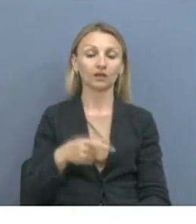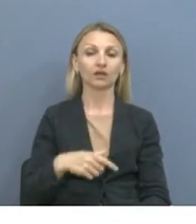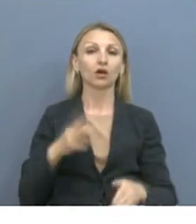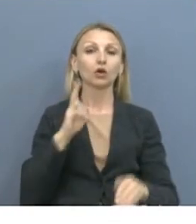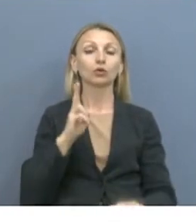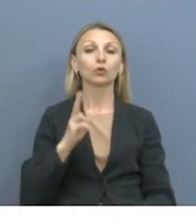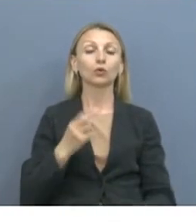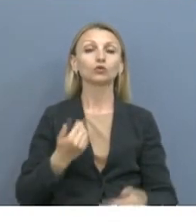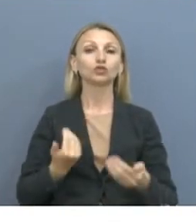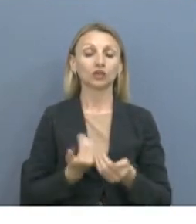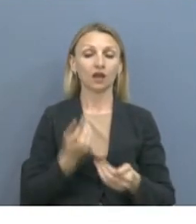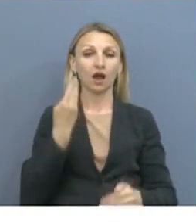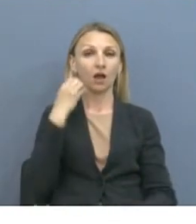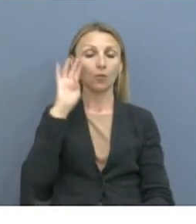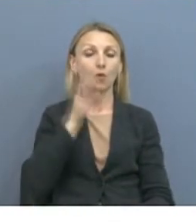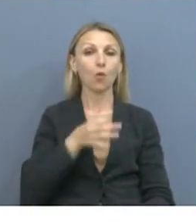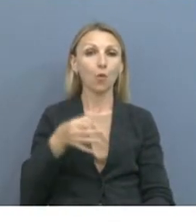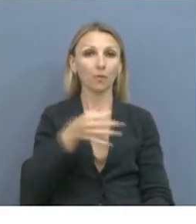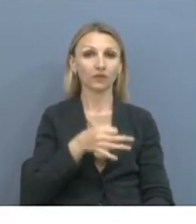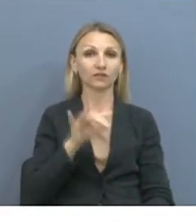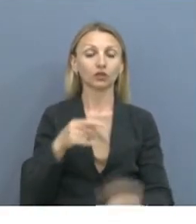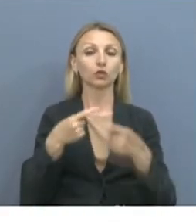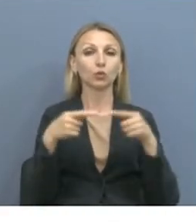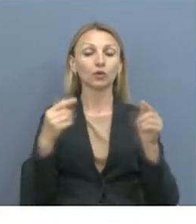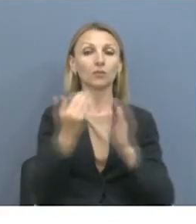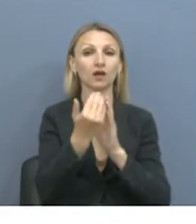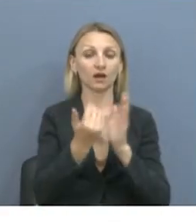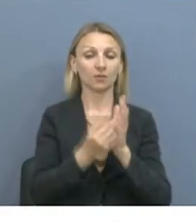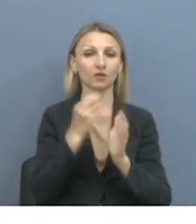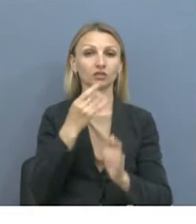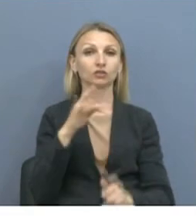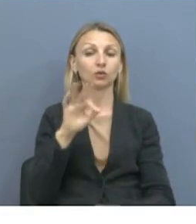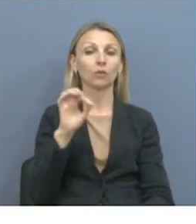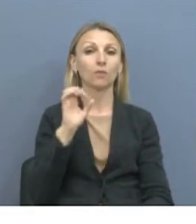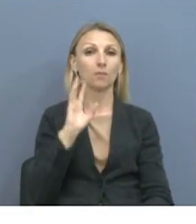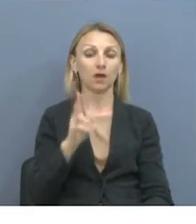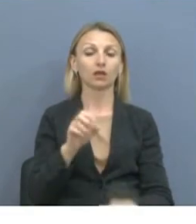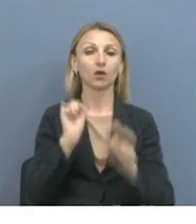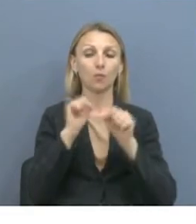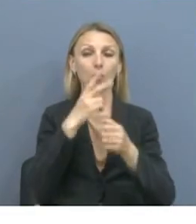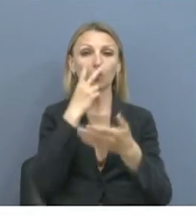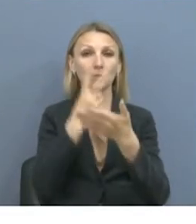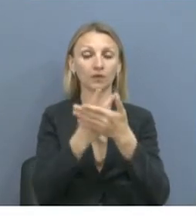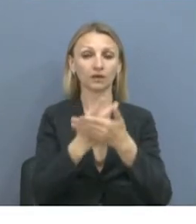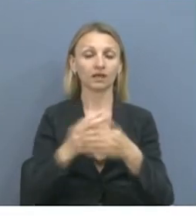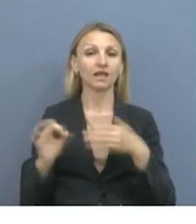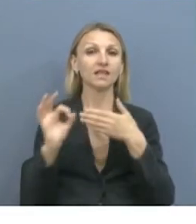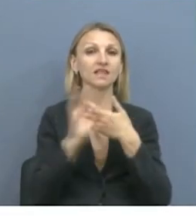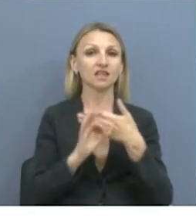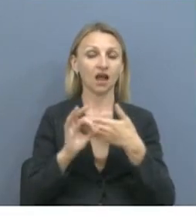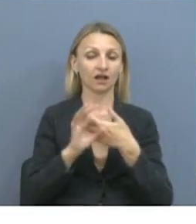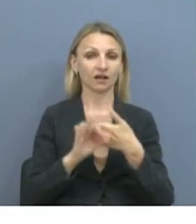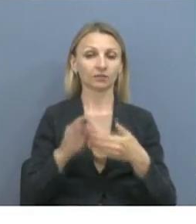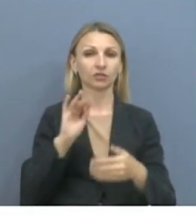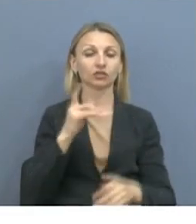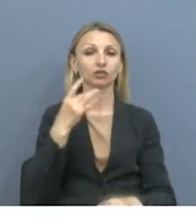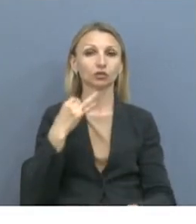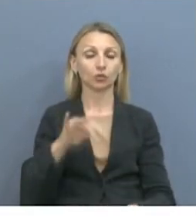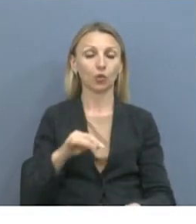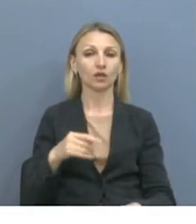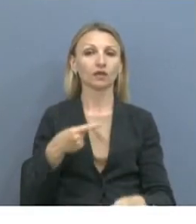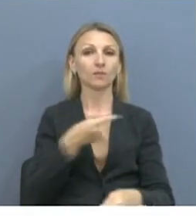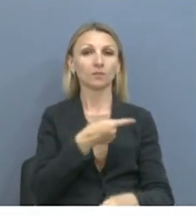все новости по БХТ Отбасы и другим программам «Жилстрой» Сбербанка могут отслеживать на инстаграм-паблике «Жилстрой», нижнее